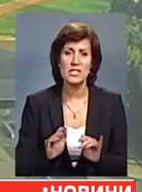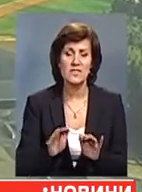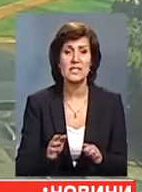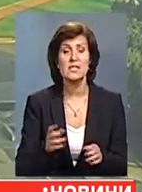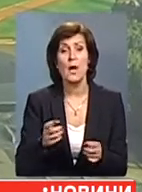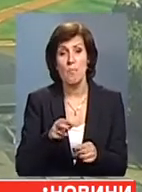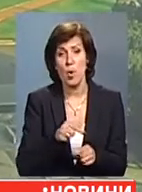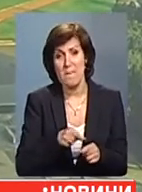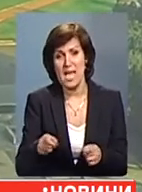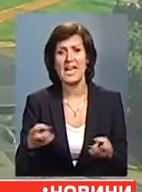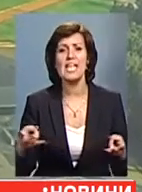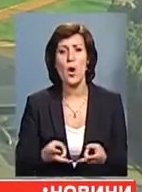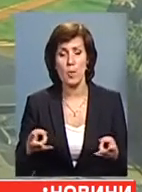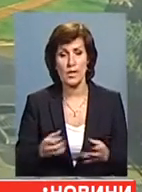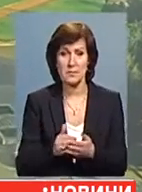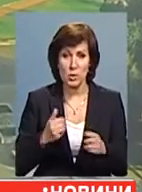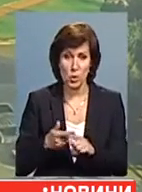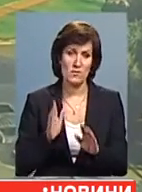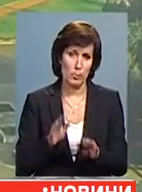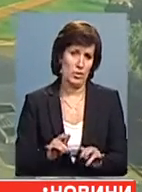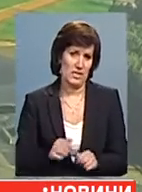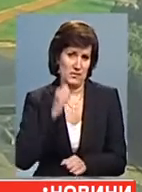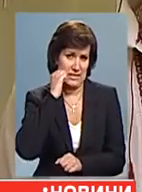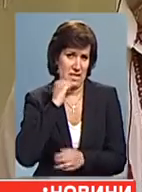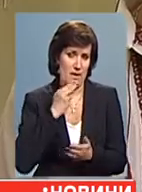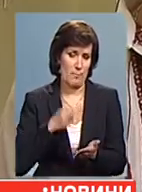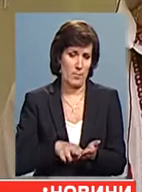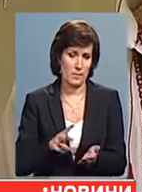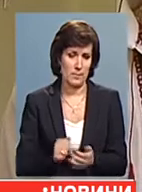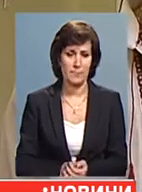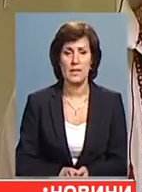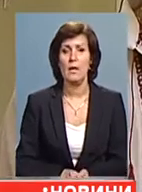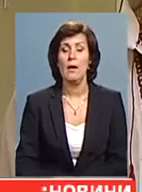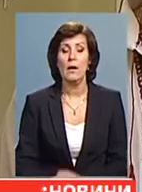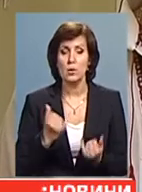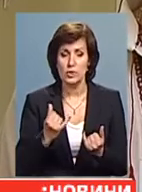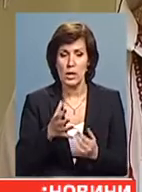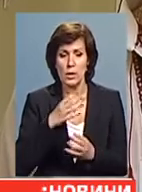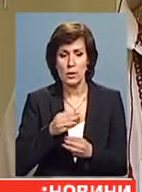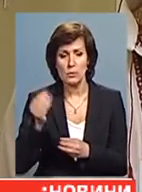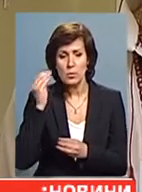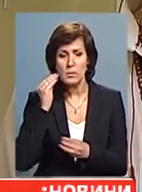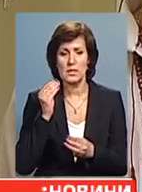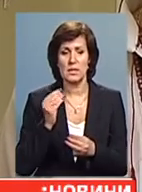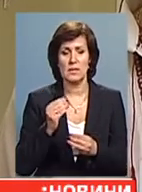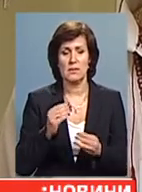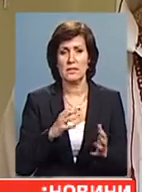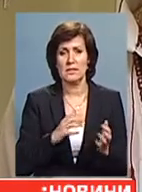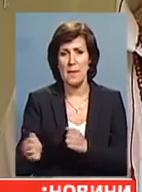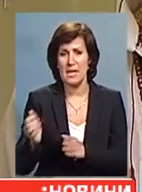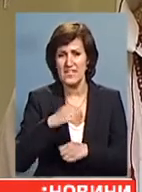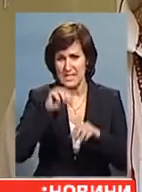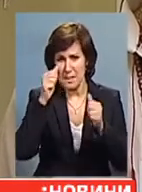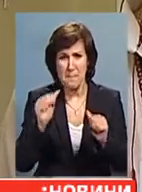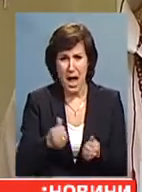мере необходимости. А до этого будет действовать старая прописка. До цього часу були, до указа президента, забрані всі пам'ятники,